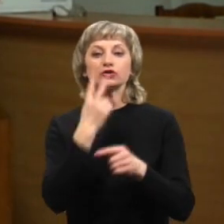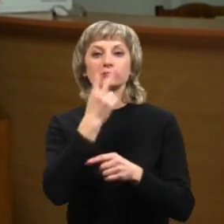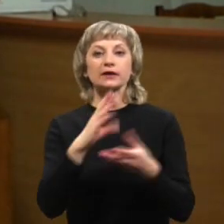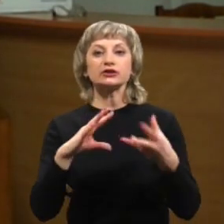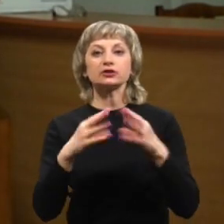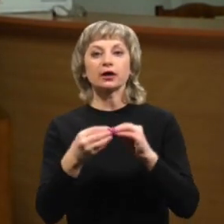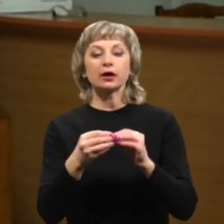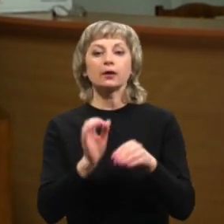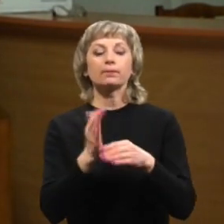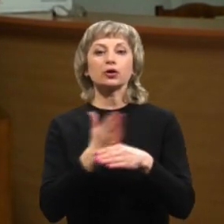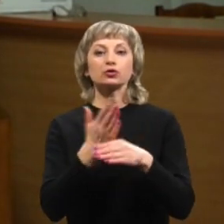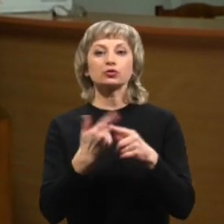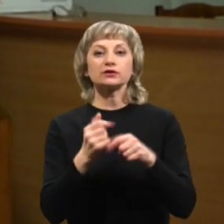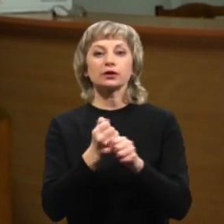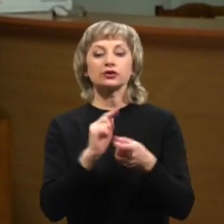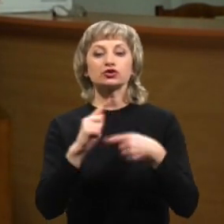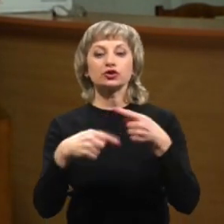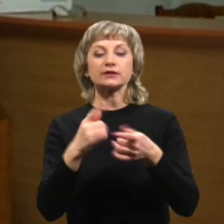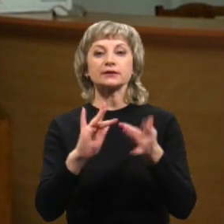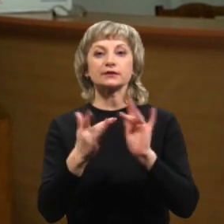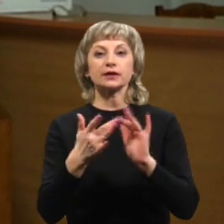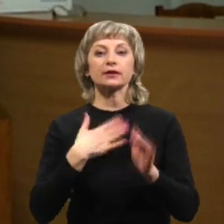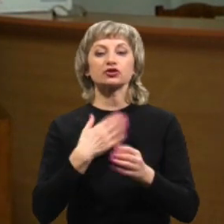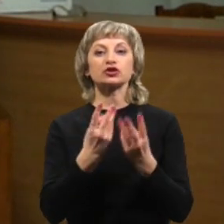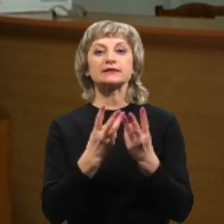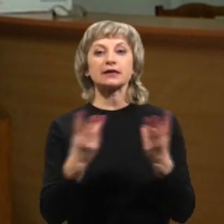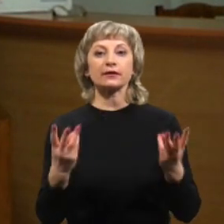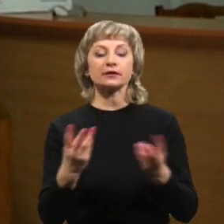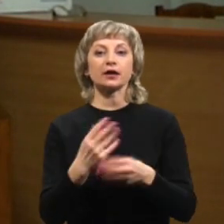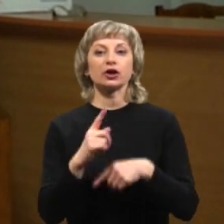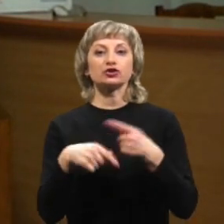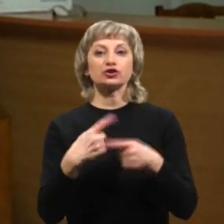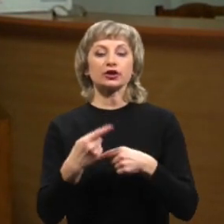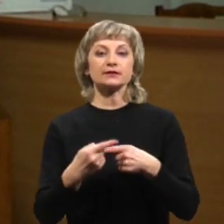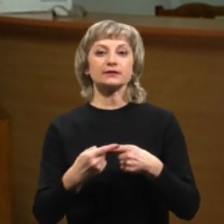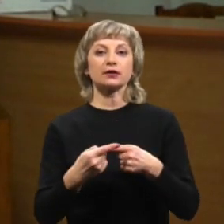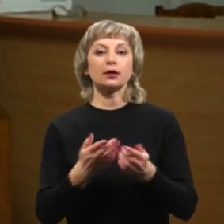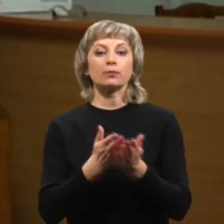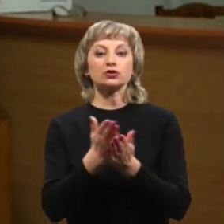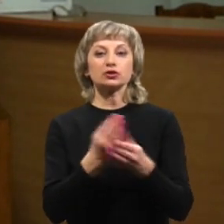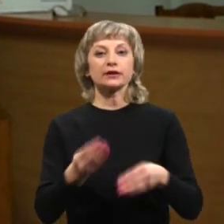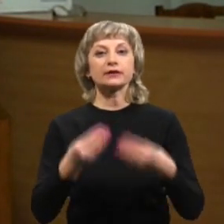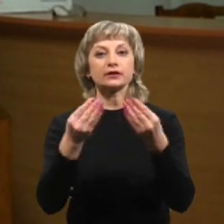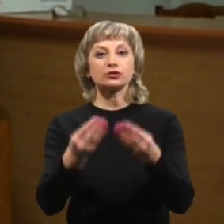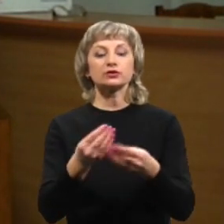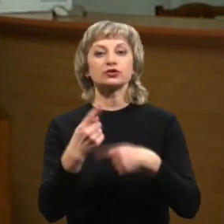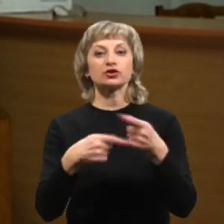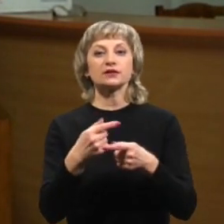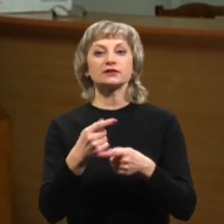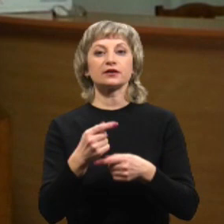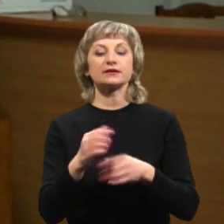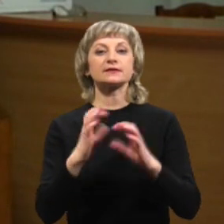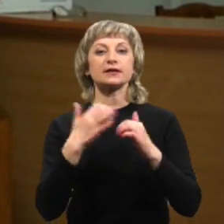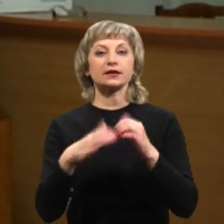і продукти цієї роботи через інтернет, через наші сайти, через послуги, які надаються через віртуальне